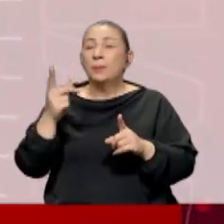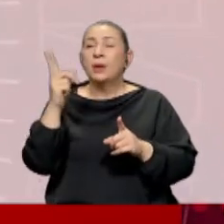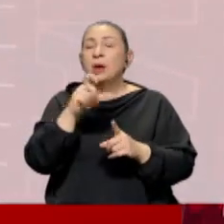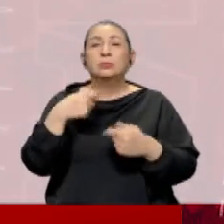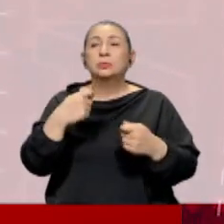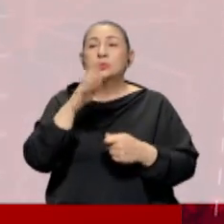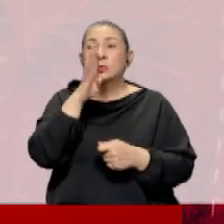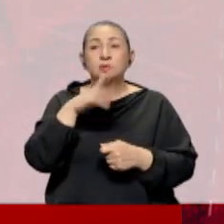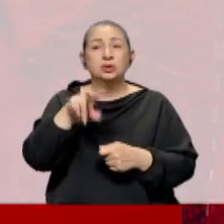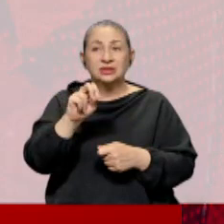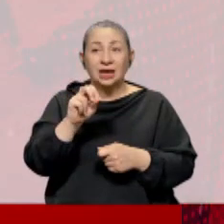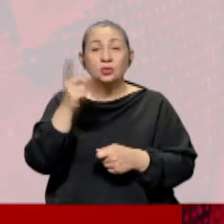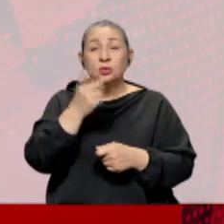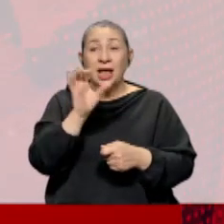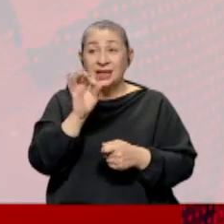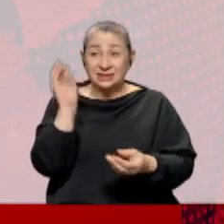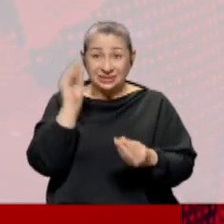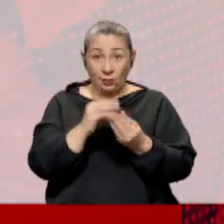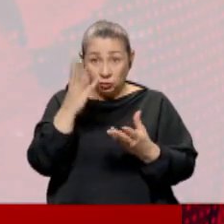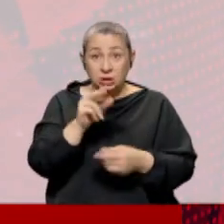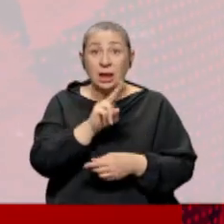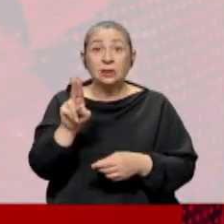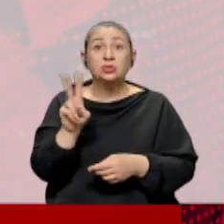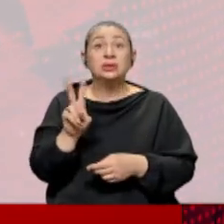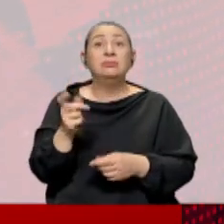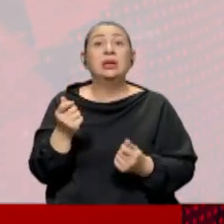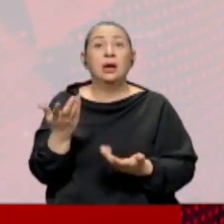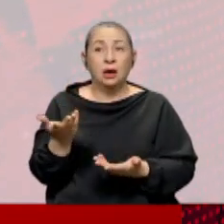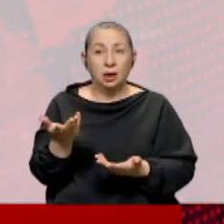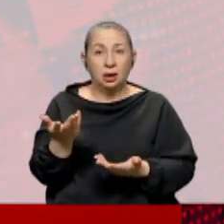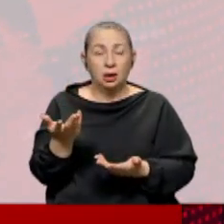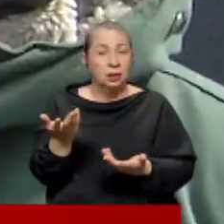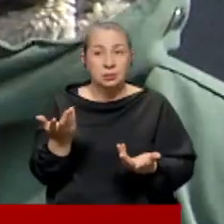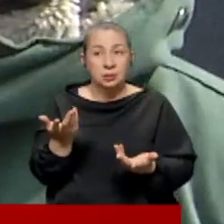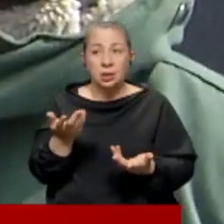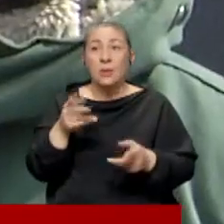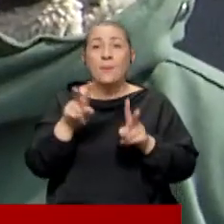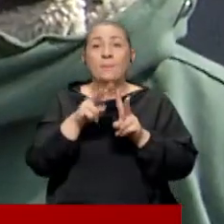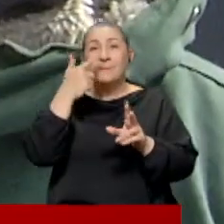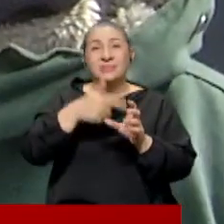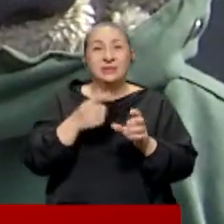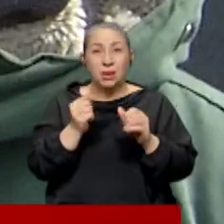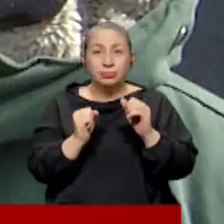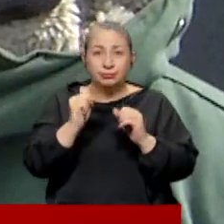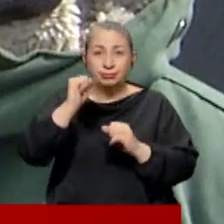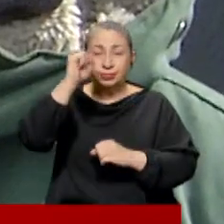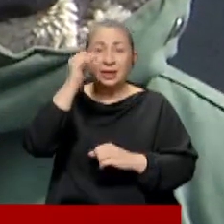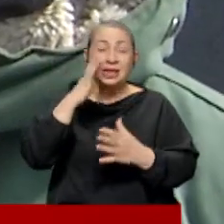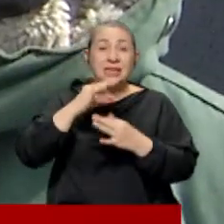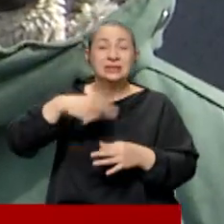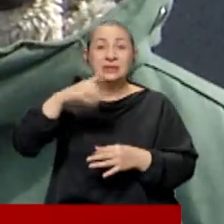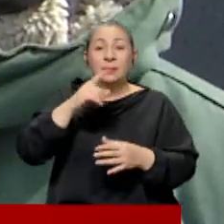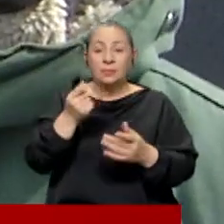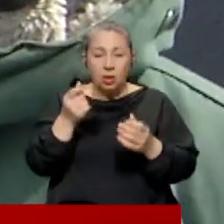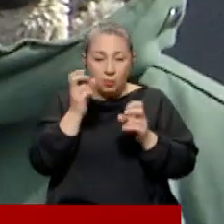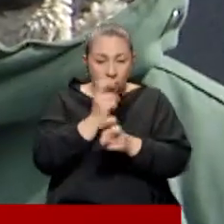gideri 480 lira. %50'lik zam talebi gerçekleşirse 720 liraya çıkacak. Mazot fiyatları arttıkça insanların